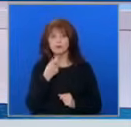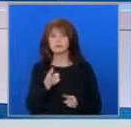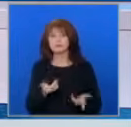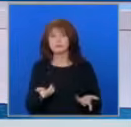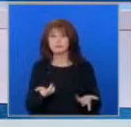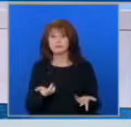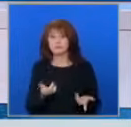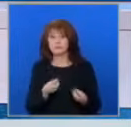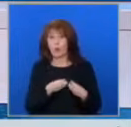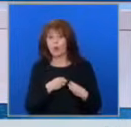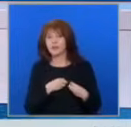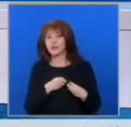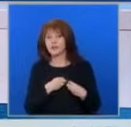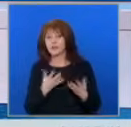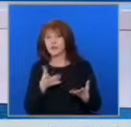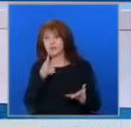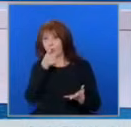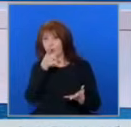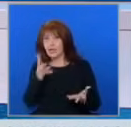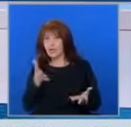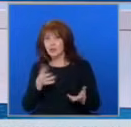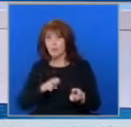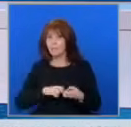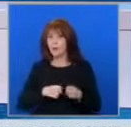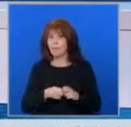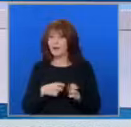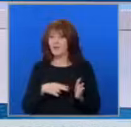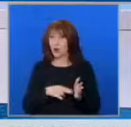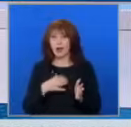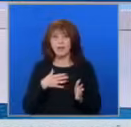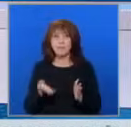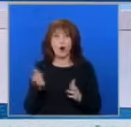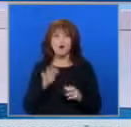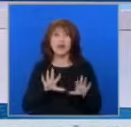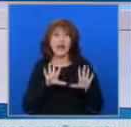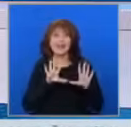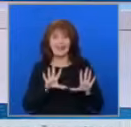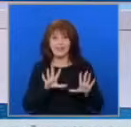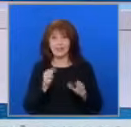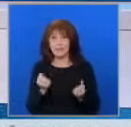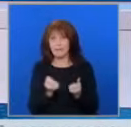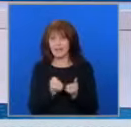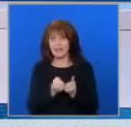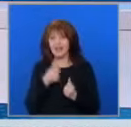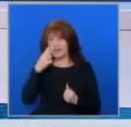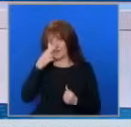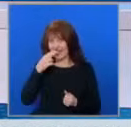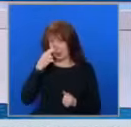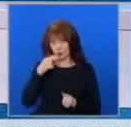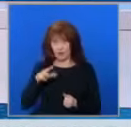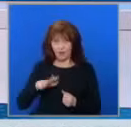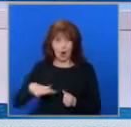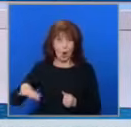от усещането за цивилизация. Проблем с тока все още има и в общо 10 населени места във Великотърновска